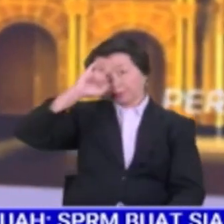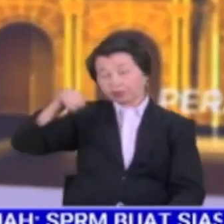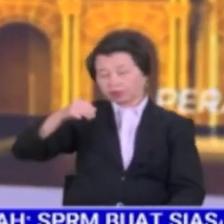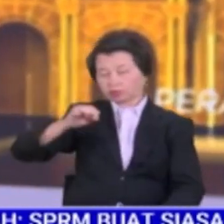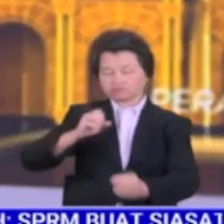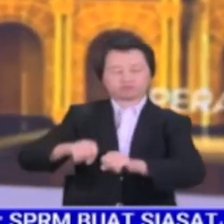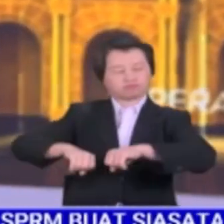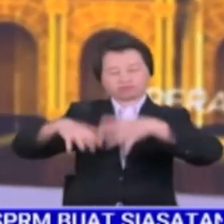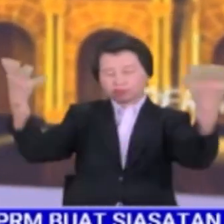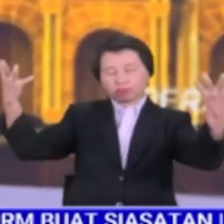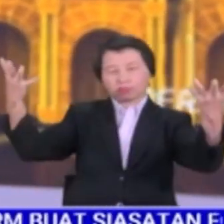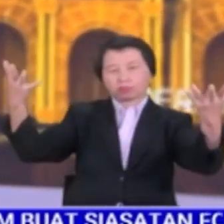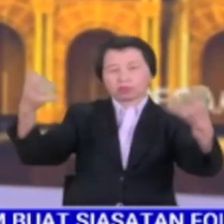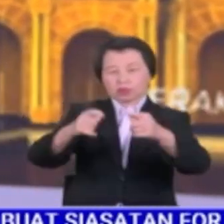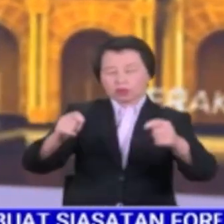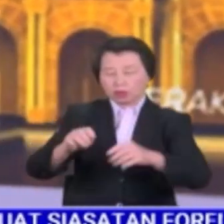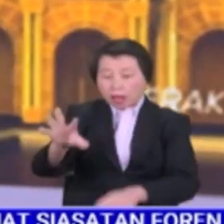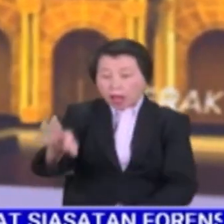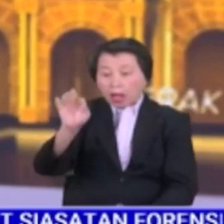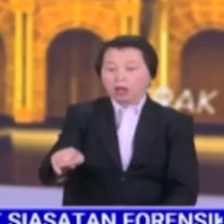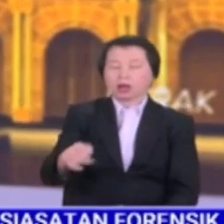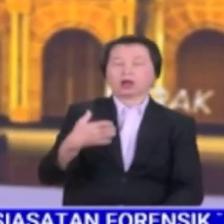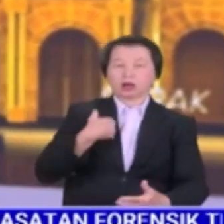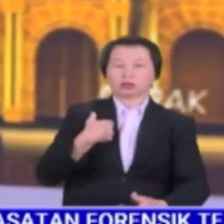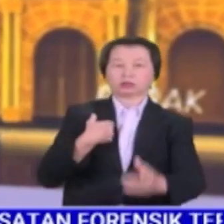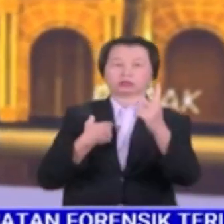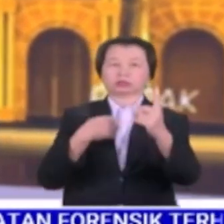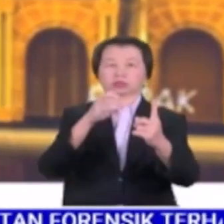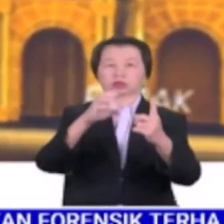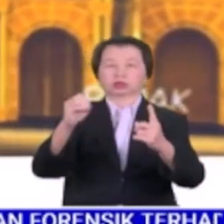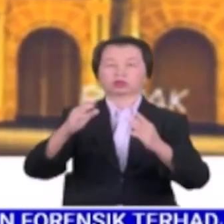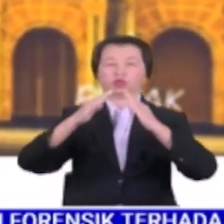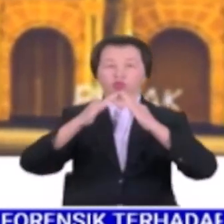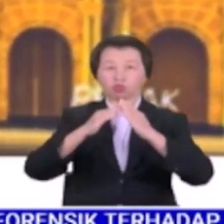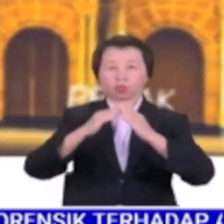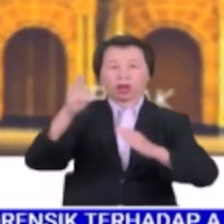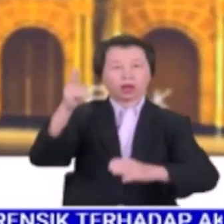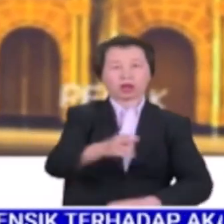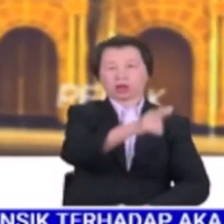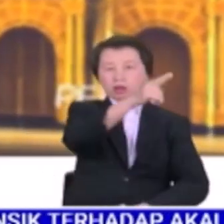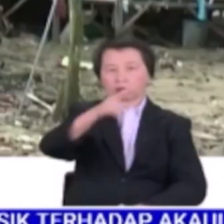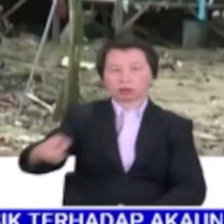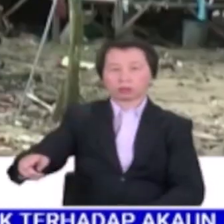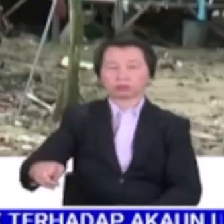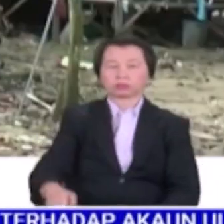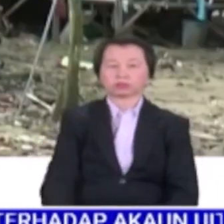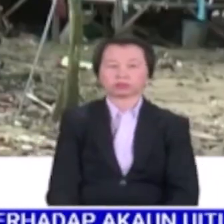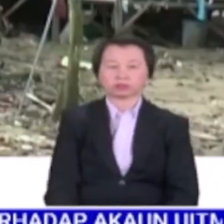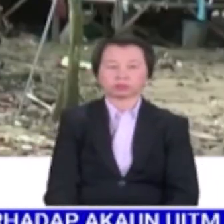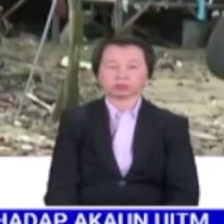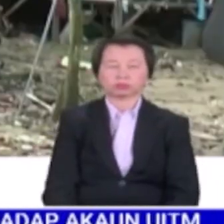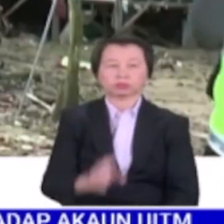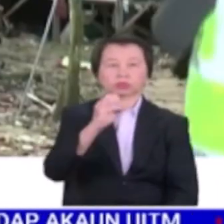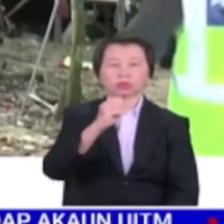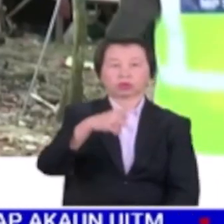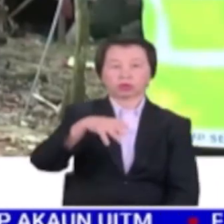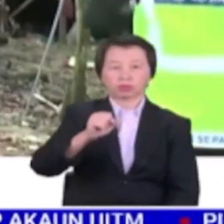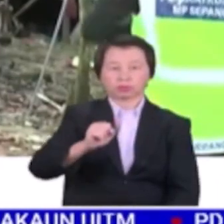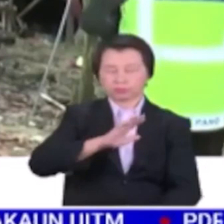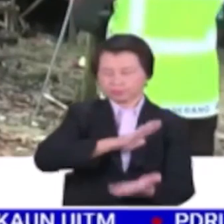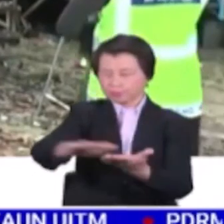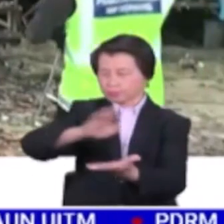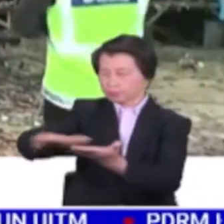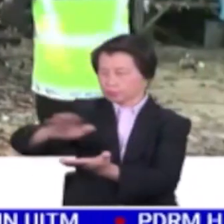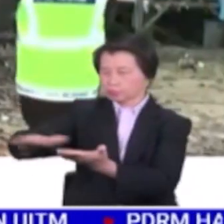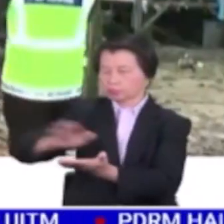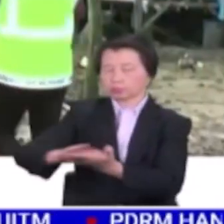pagi tadi lokasi tupabit di kesan memiliki lebih 100 unit rumah haram operasi pembersihan